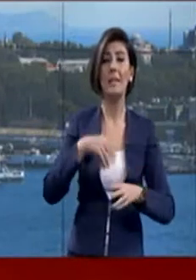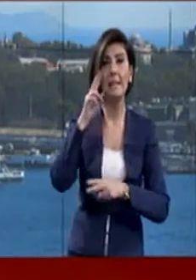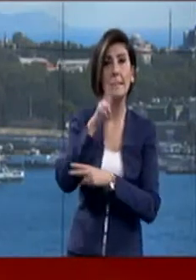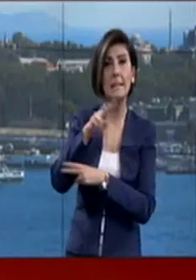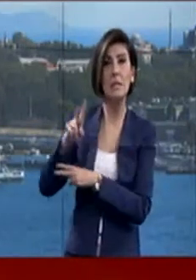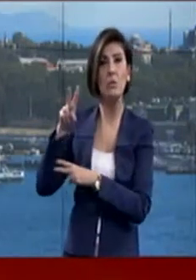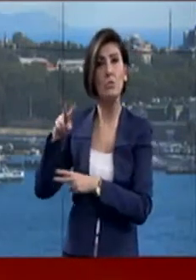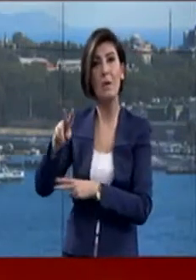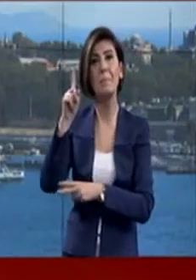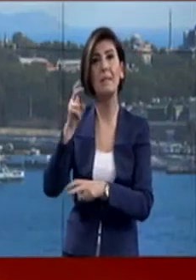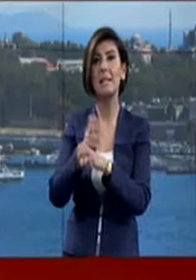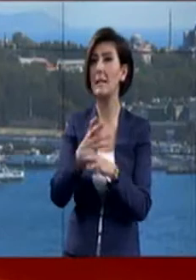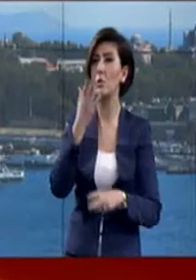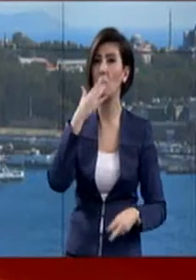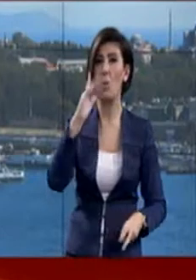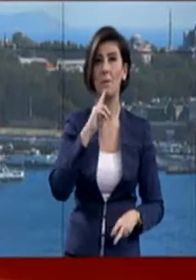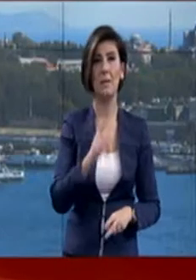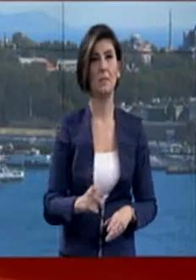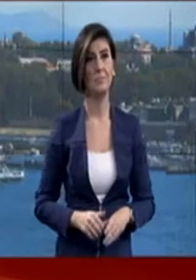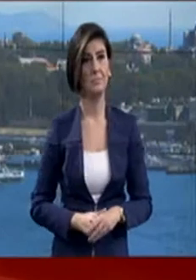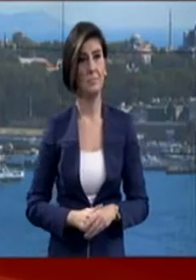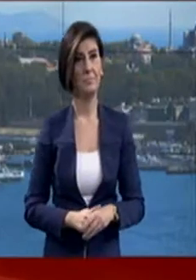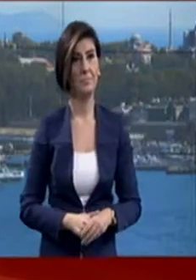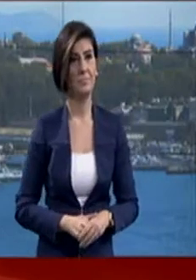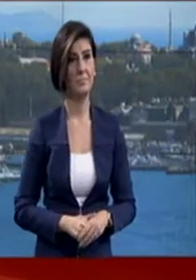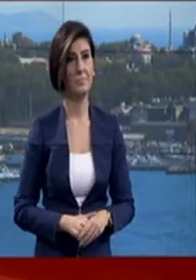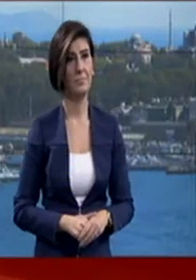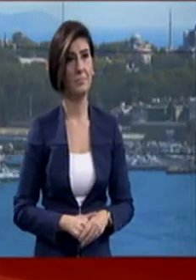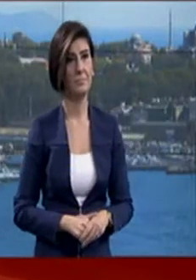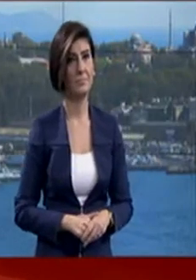izleyicilere yönelik bir tehdit oluşturmadığını da belirtti.